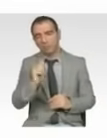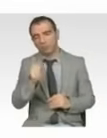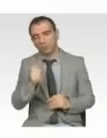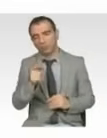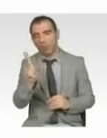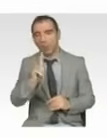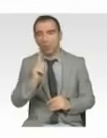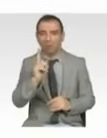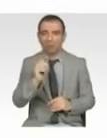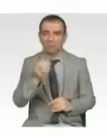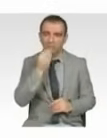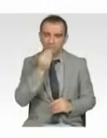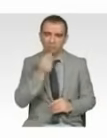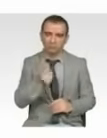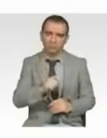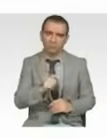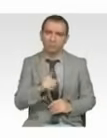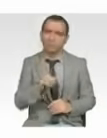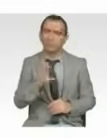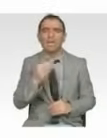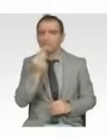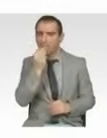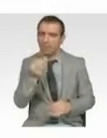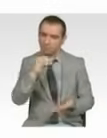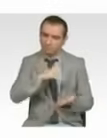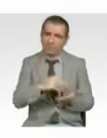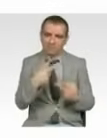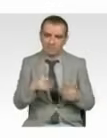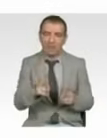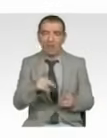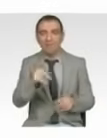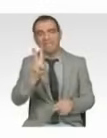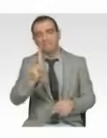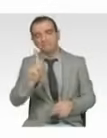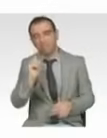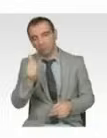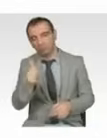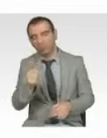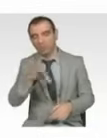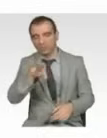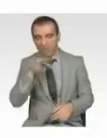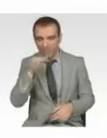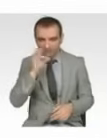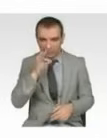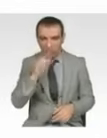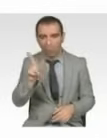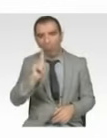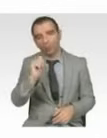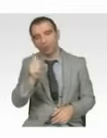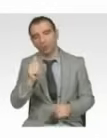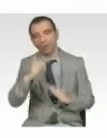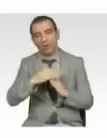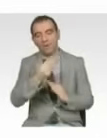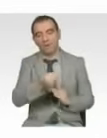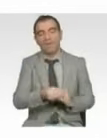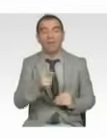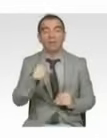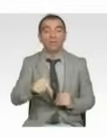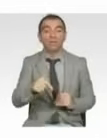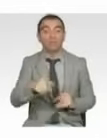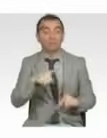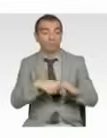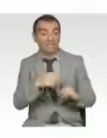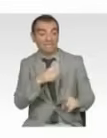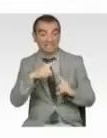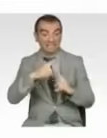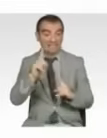günlük mesela yemeklerde kullanılmakta bir sıkıntı yok. Sadece böyle çay formuna döndüğünüz zaman. Evet. Tamam. Zaten mesela Hipokrat'a baktığınızda da şunu o kadar